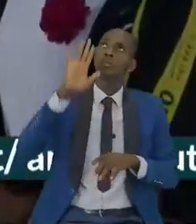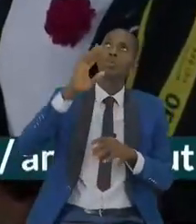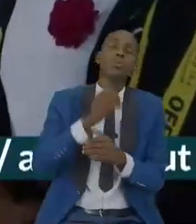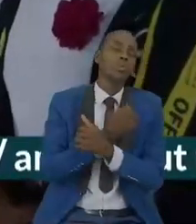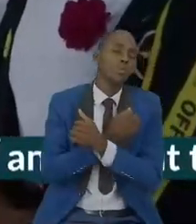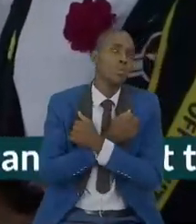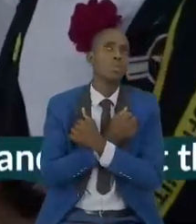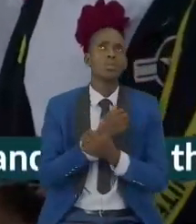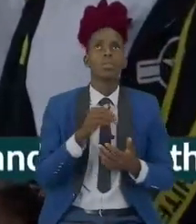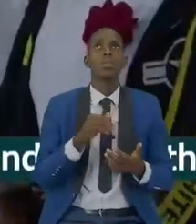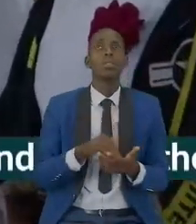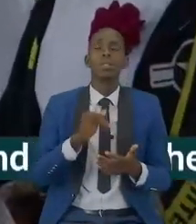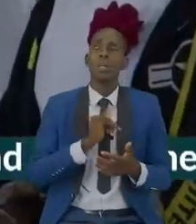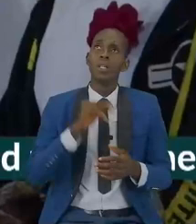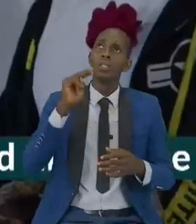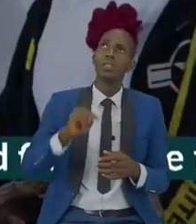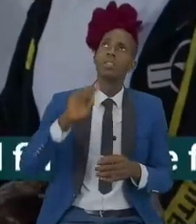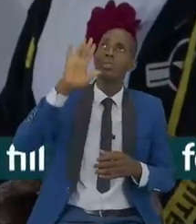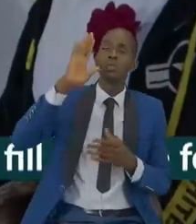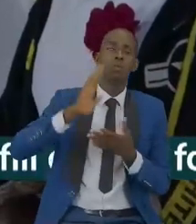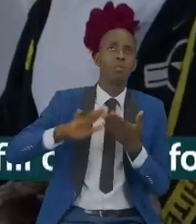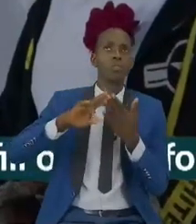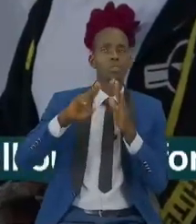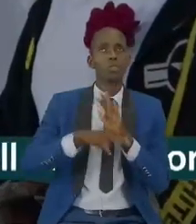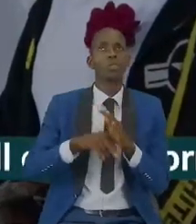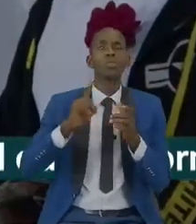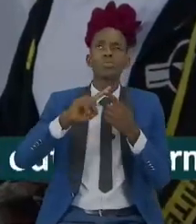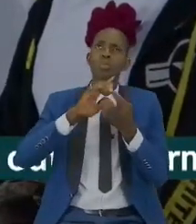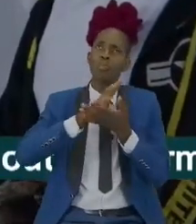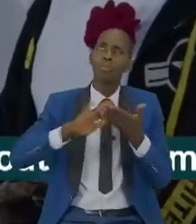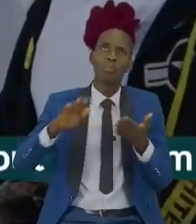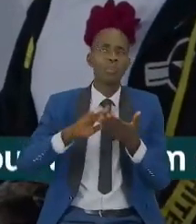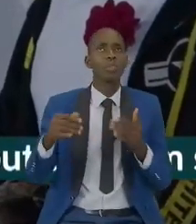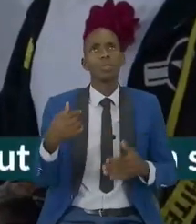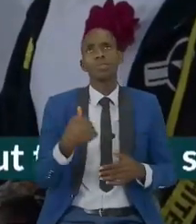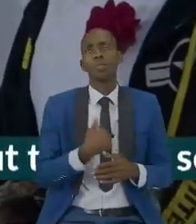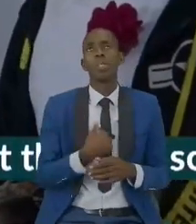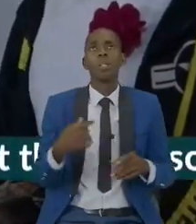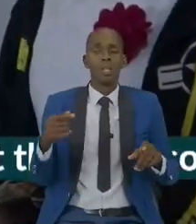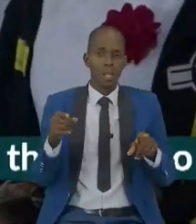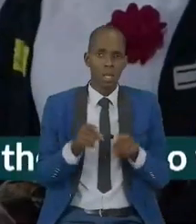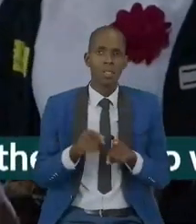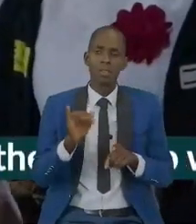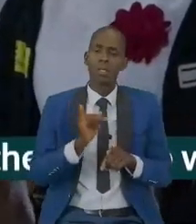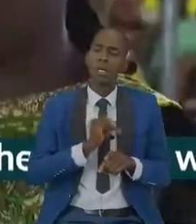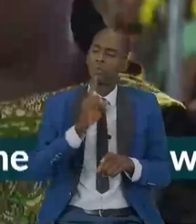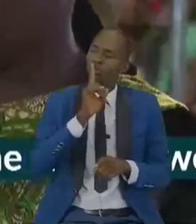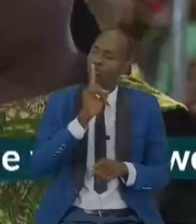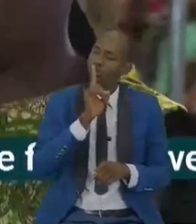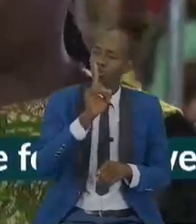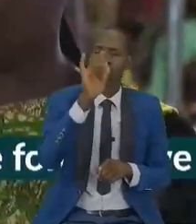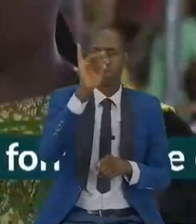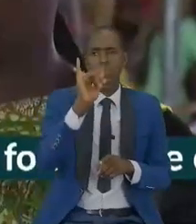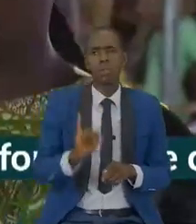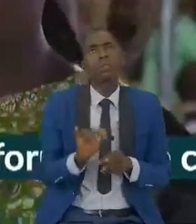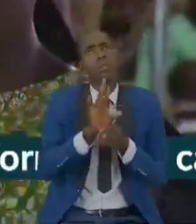Et je compte sur l'amour de Dieu. Je compte sur la bonté de Dieu pour me pardonner.